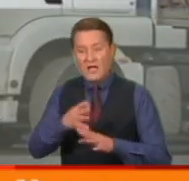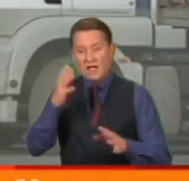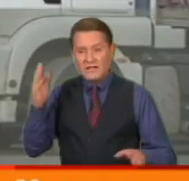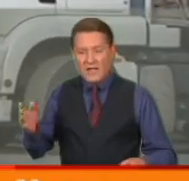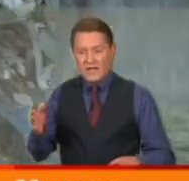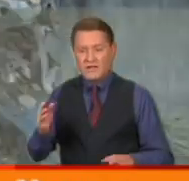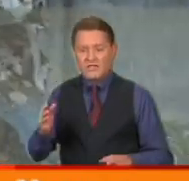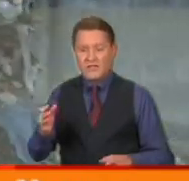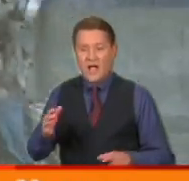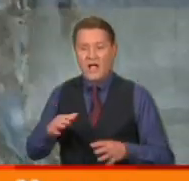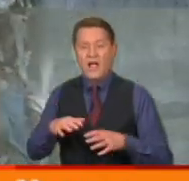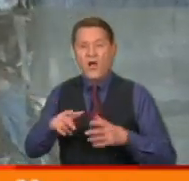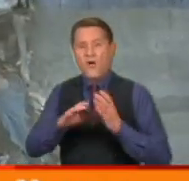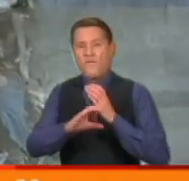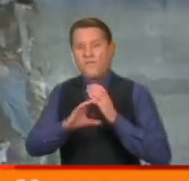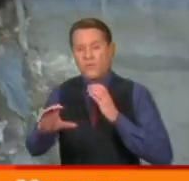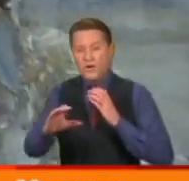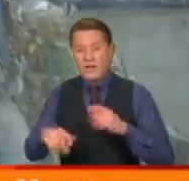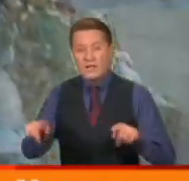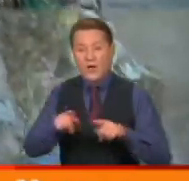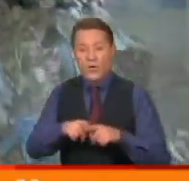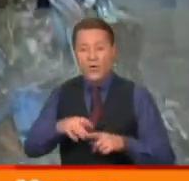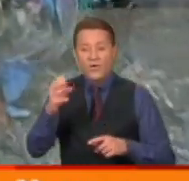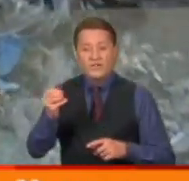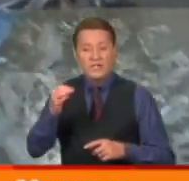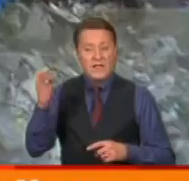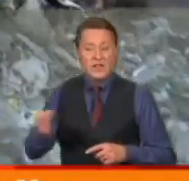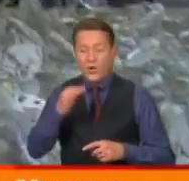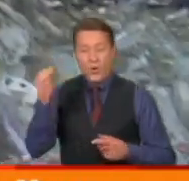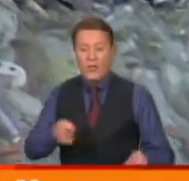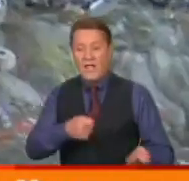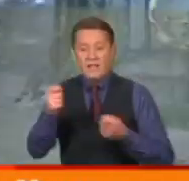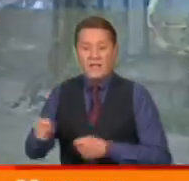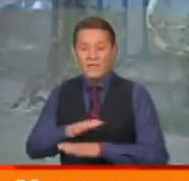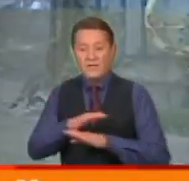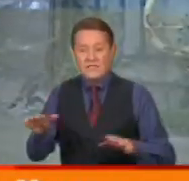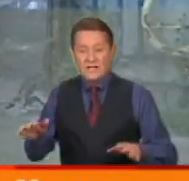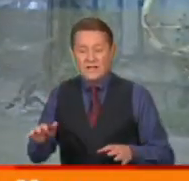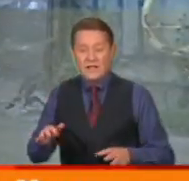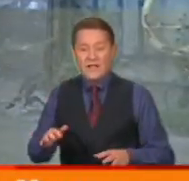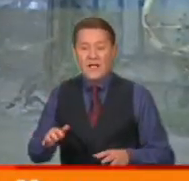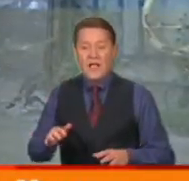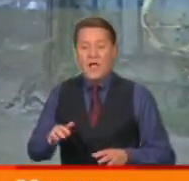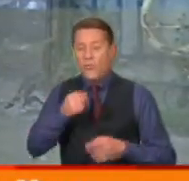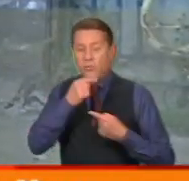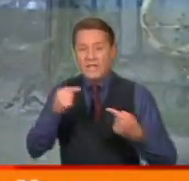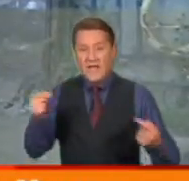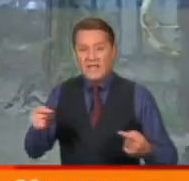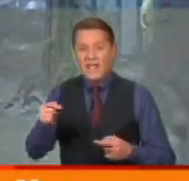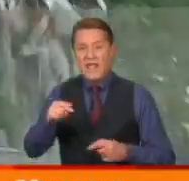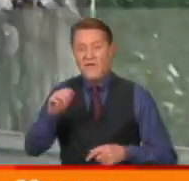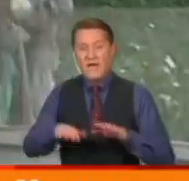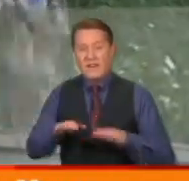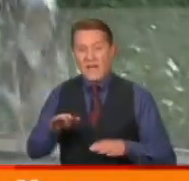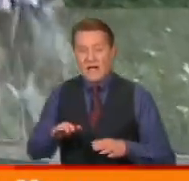хури, водії-далекобійники кажуть, такого вони ще ніколи не возили. Утім, хай би що то було, будь-який вантаж